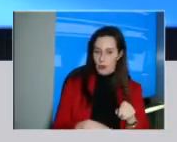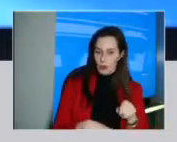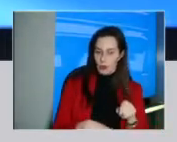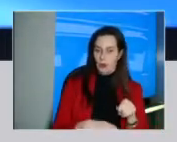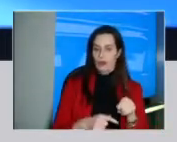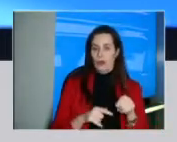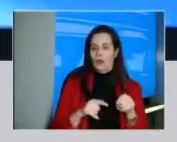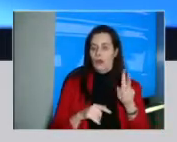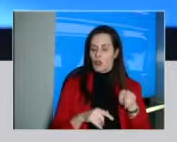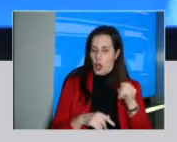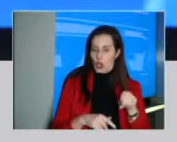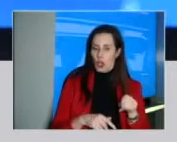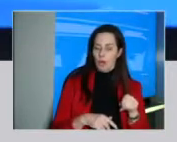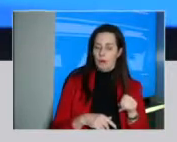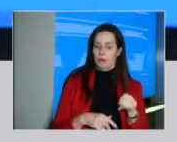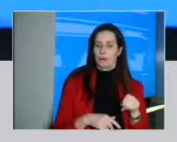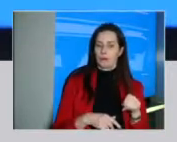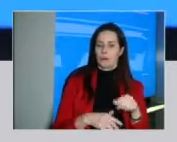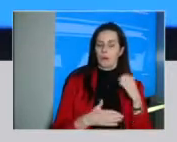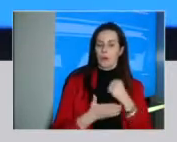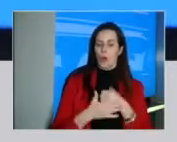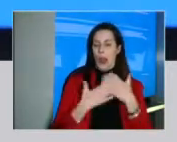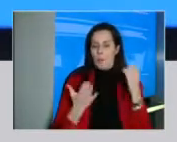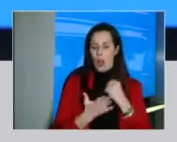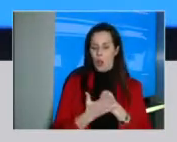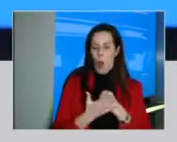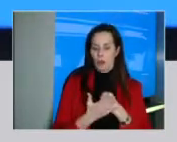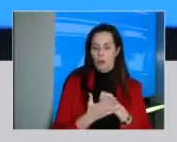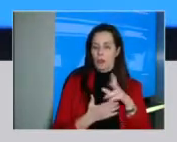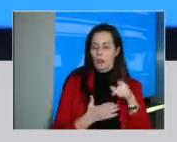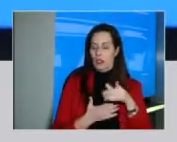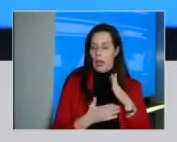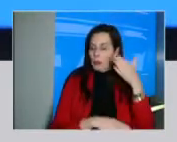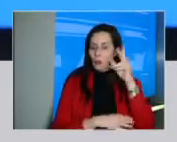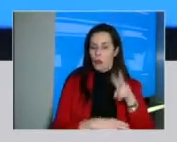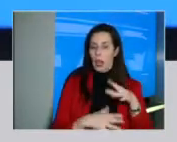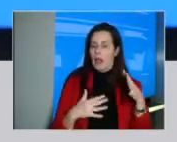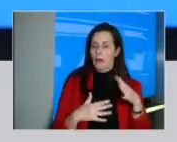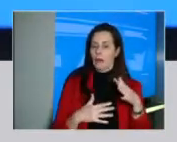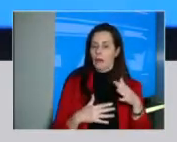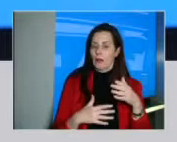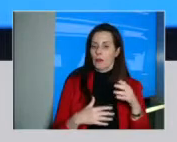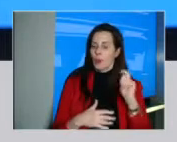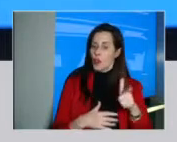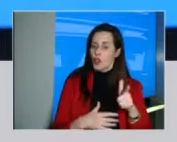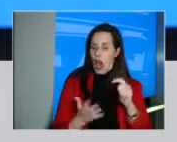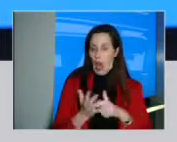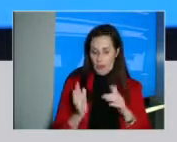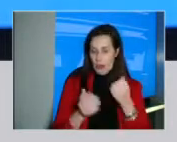שהולכים, שיש להם מה שנקרא תואר או אין להם תואר. יש כאלה מדינות שאתה יכול לבדות את עצמך, אתה יכול לשלם